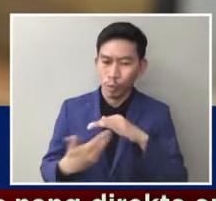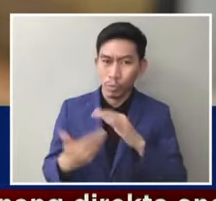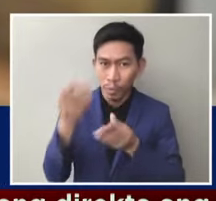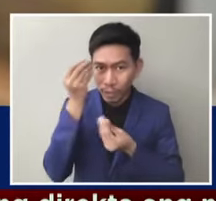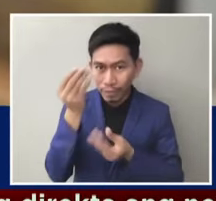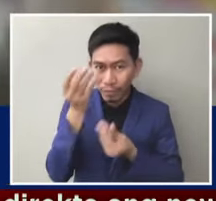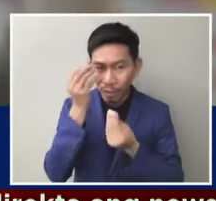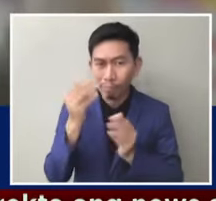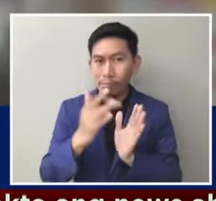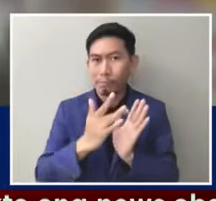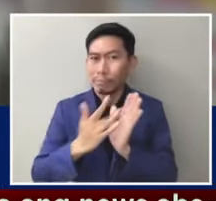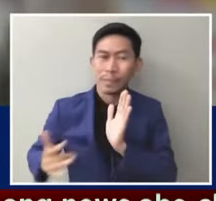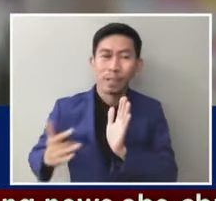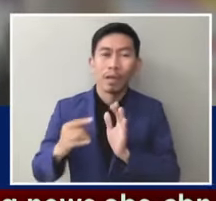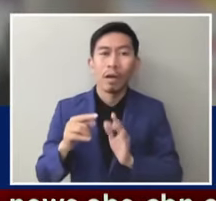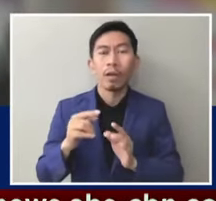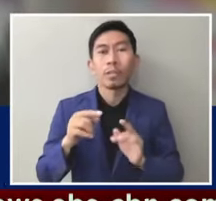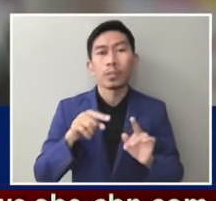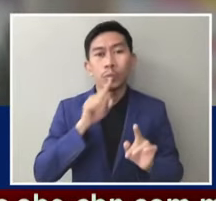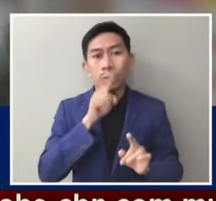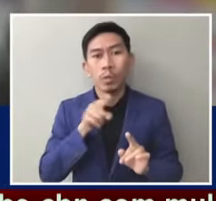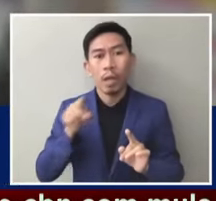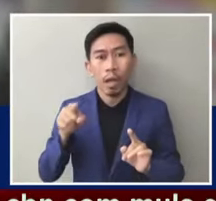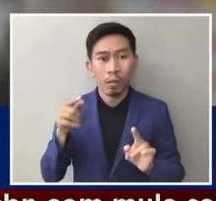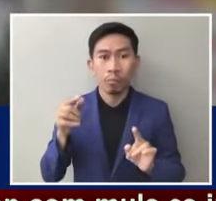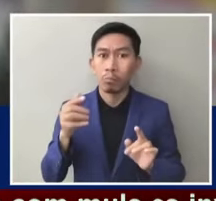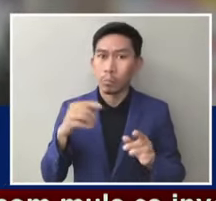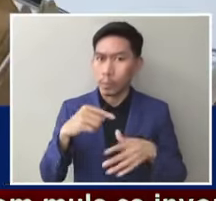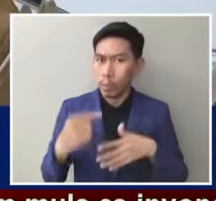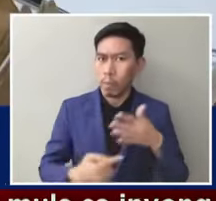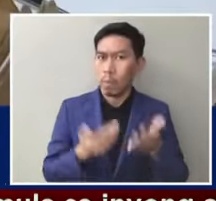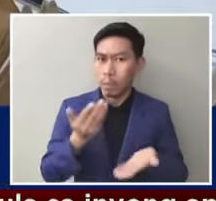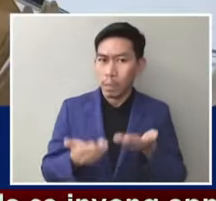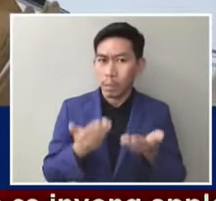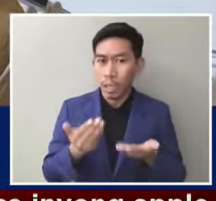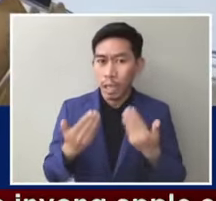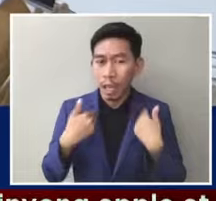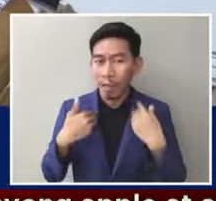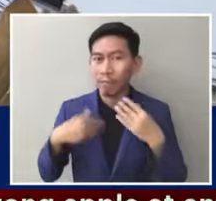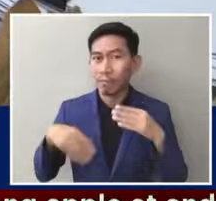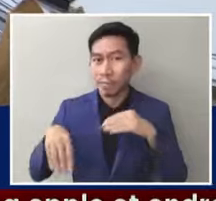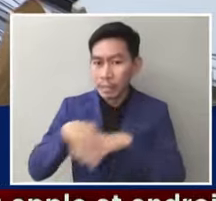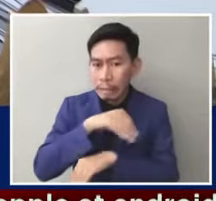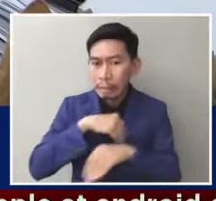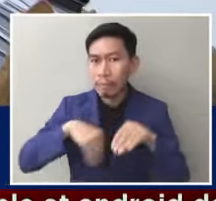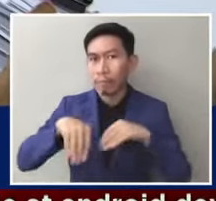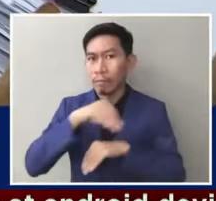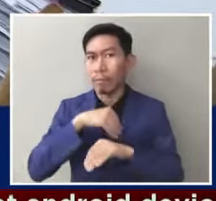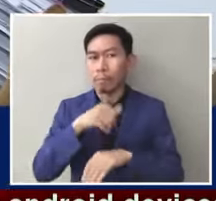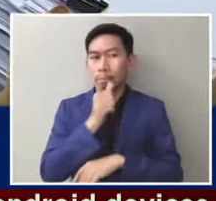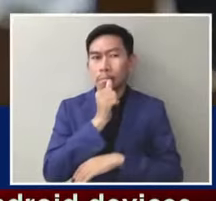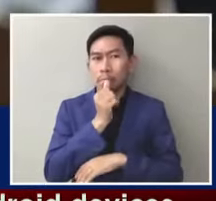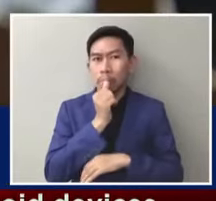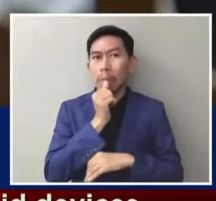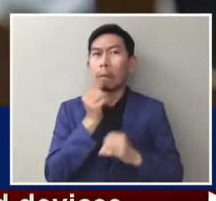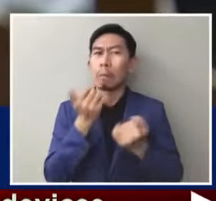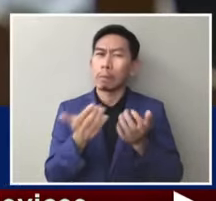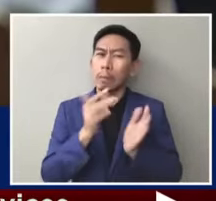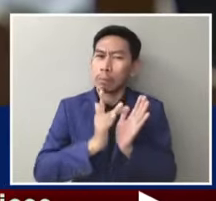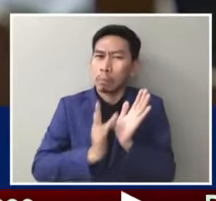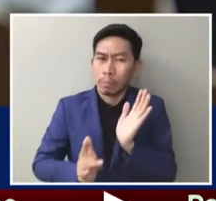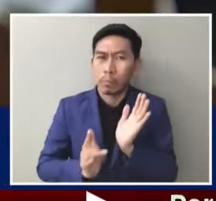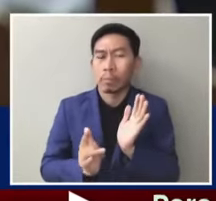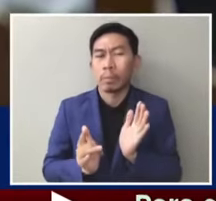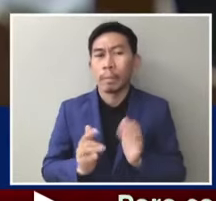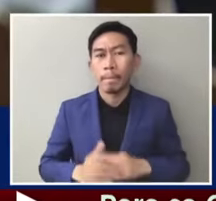maliban sa cargo movements, maaring may mga trade secrets na nakompromiso. Pero